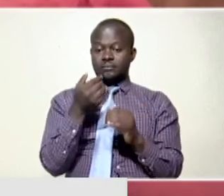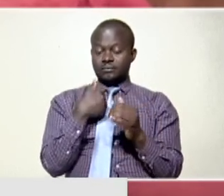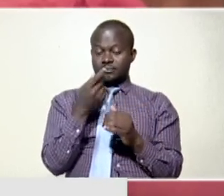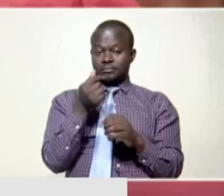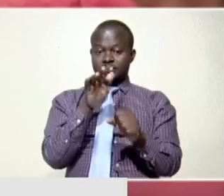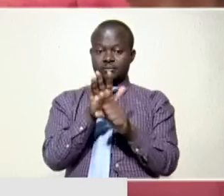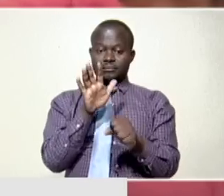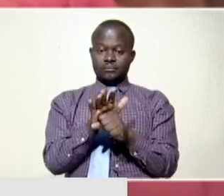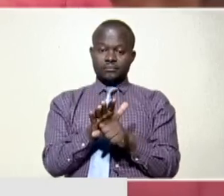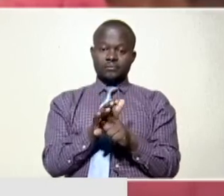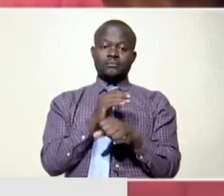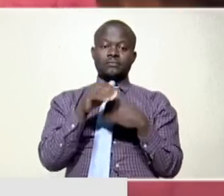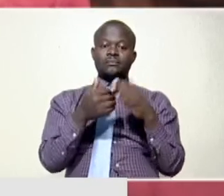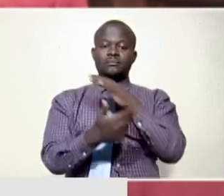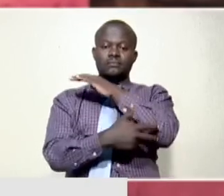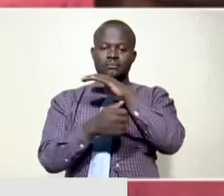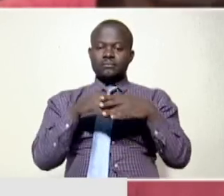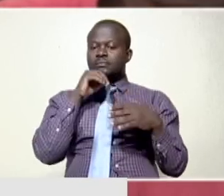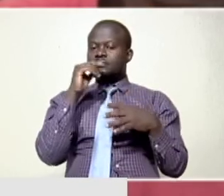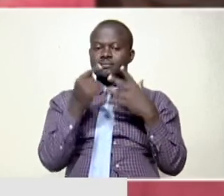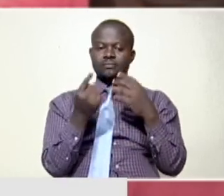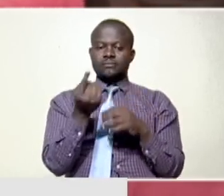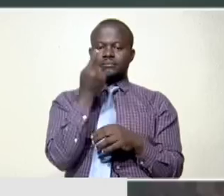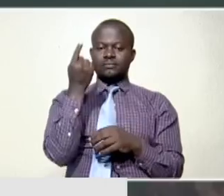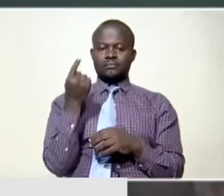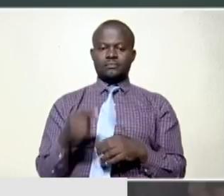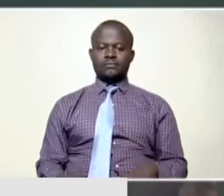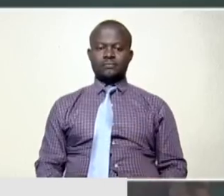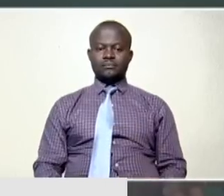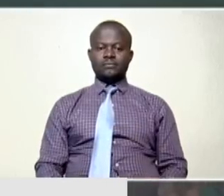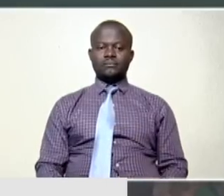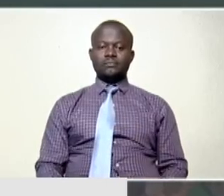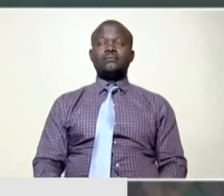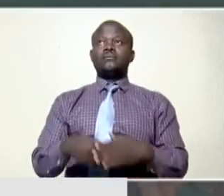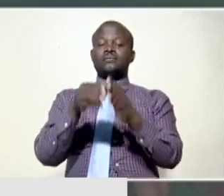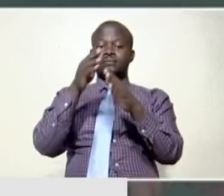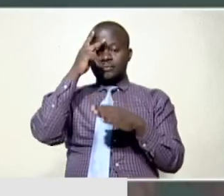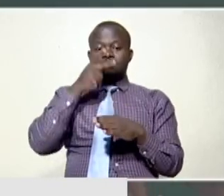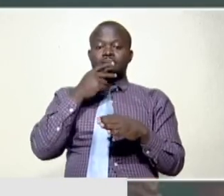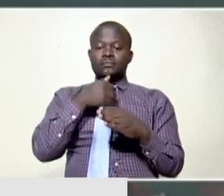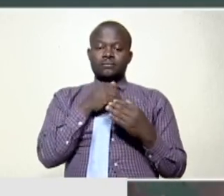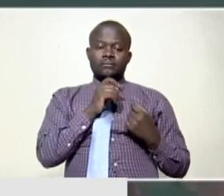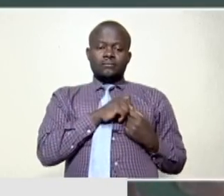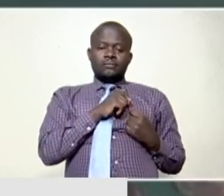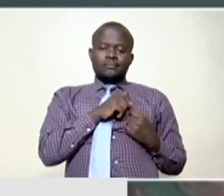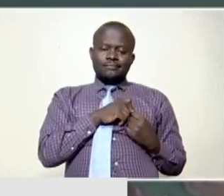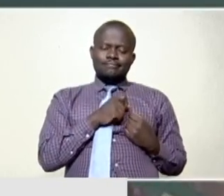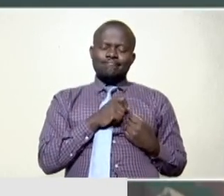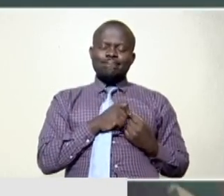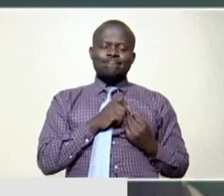menshi baramusahura ntibamusigira n'akantu na gato uriya mubyeyi ufite agahinda ka